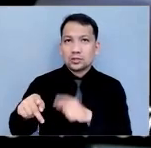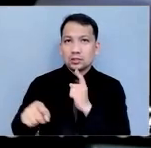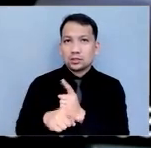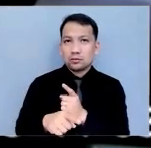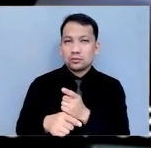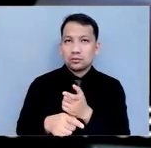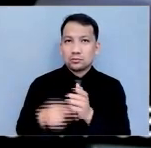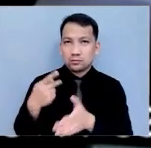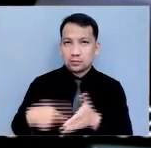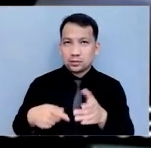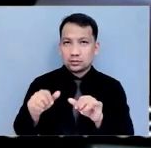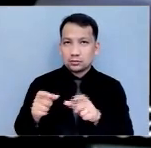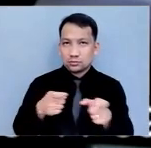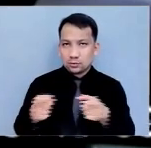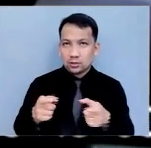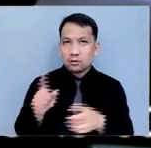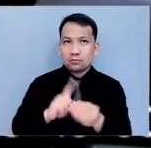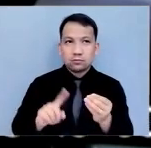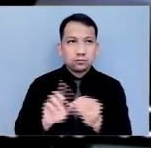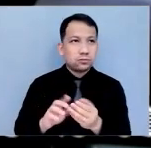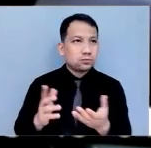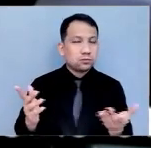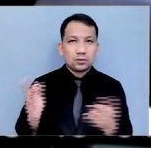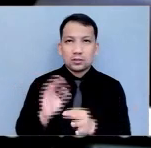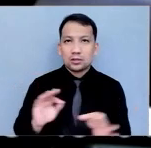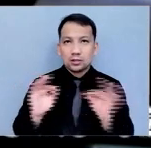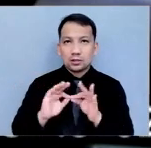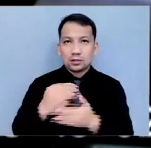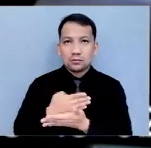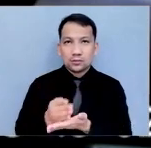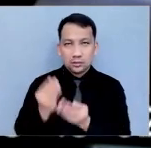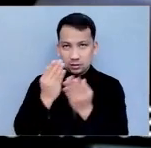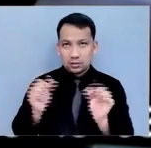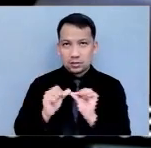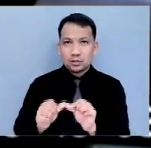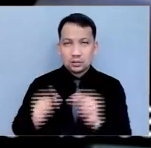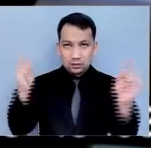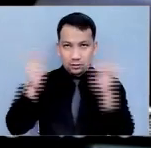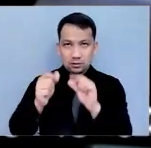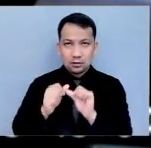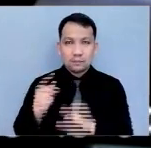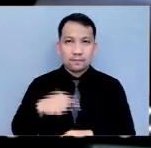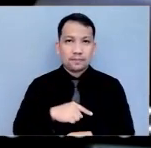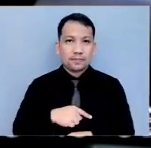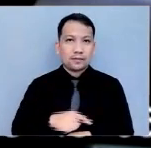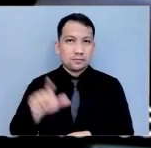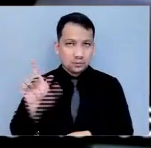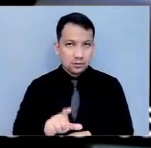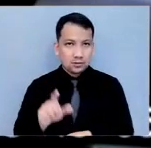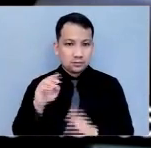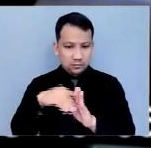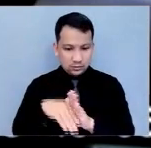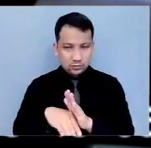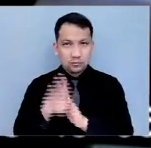stability, no? Yung, kumbaga yung pondo niya, para ma-achieve yung mapababa yung inflation, di